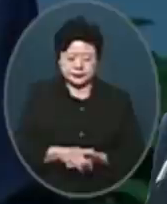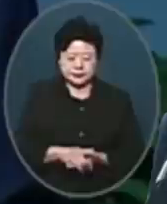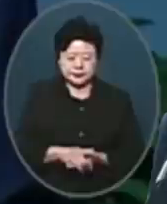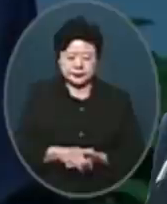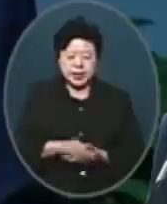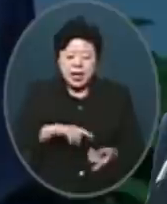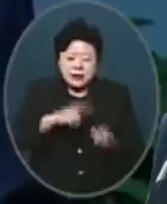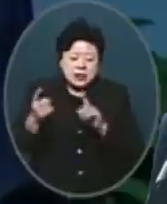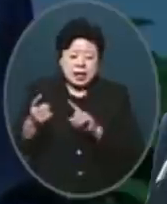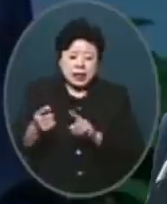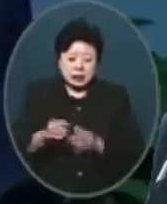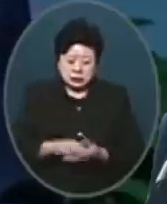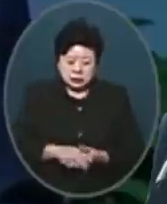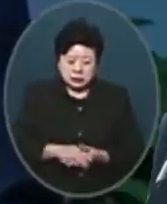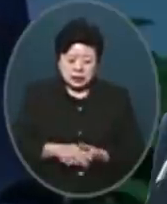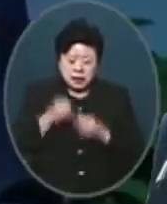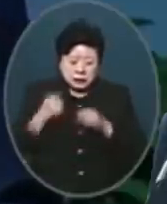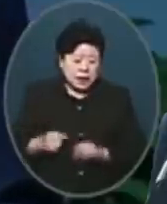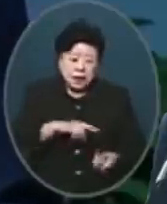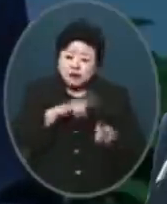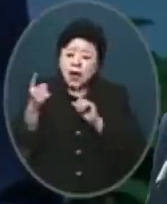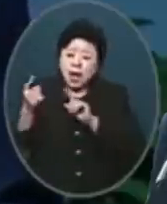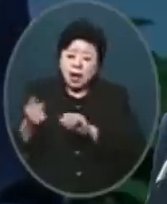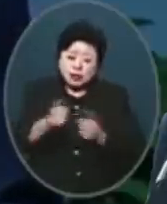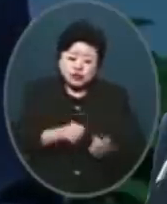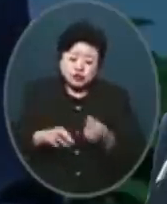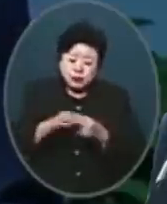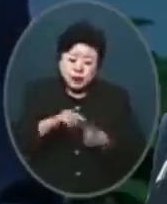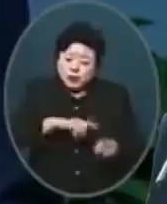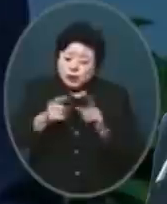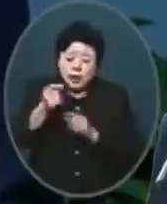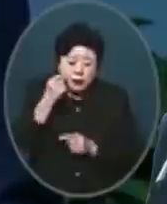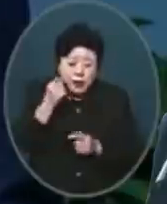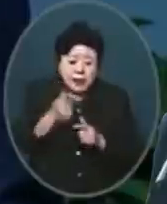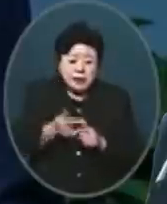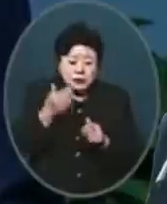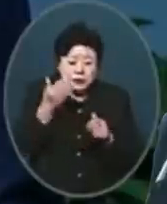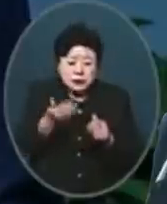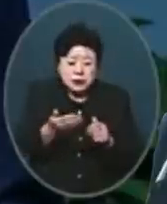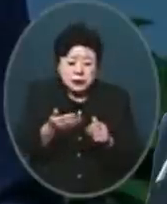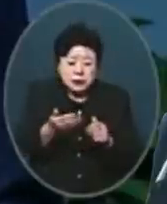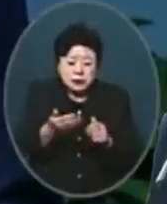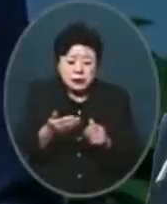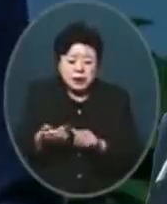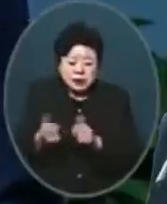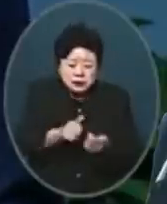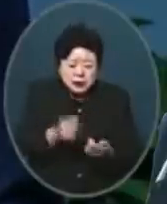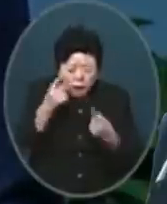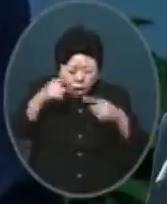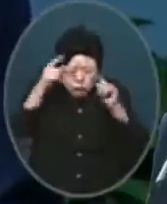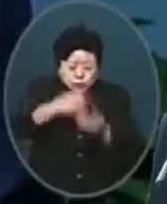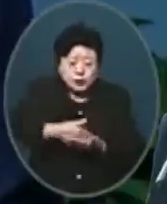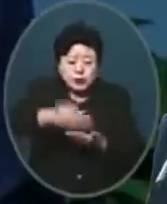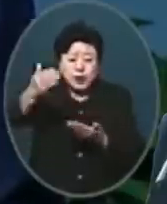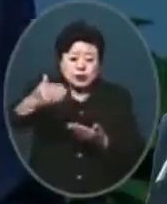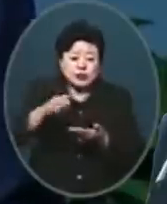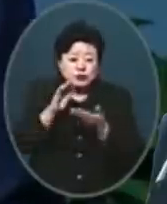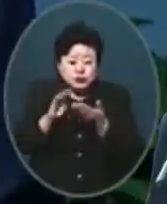살아야 부활하지 죽으면 부활 못하지 않습니까? 예수님께서 사망과 음부를 멸하시고 난